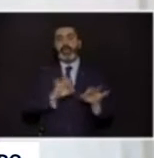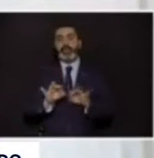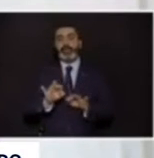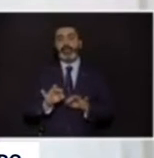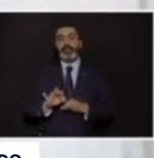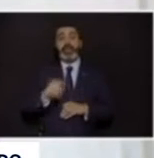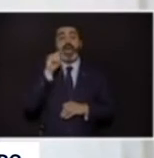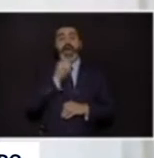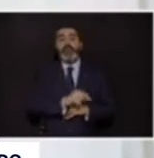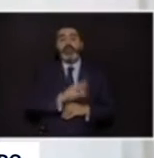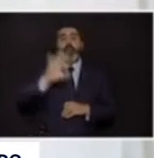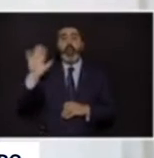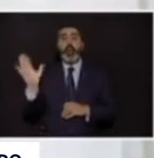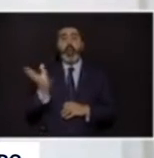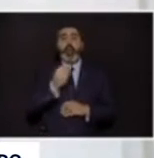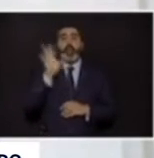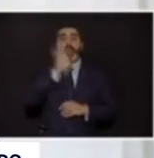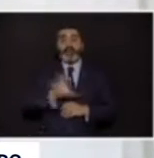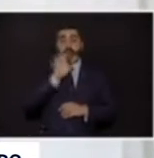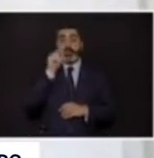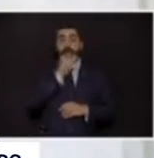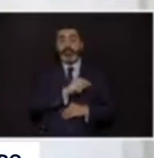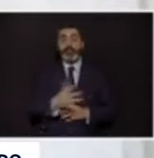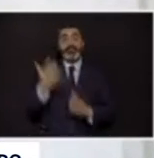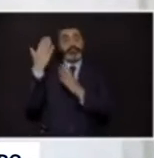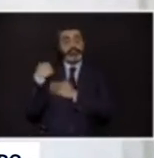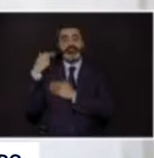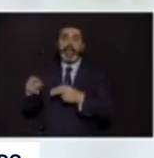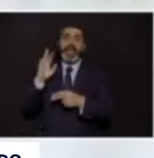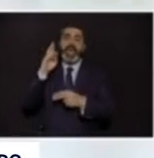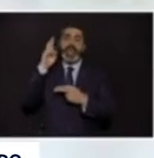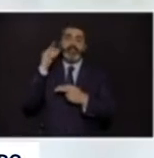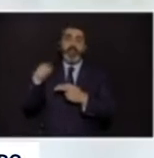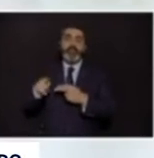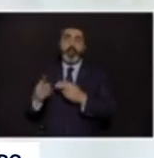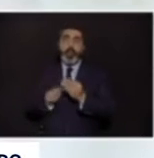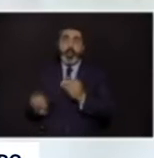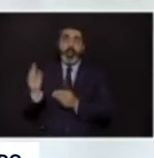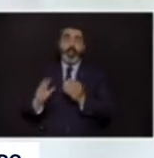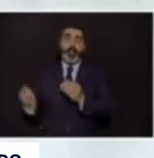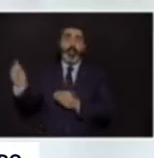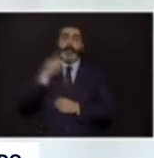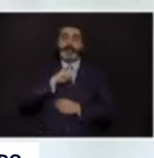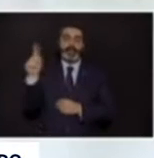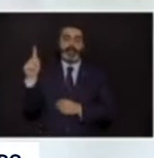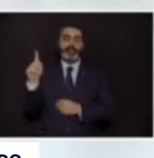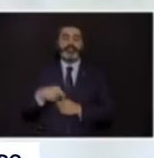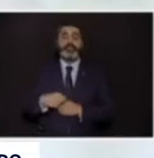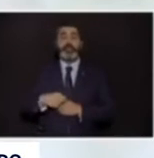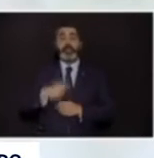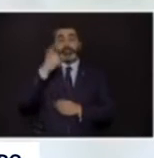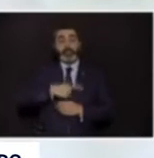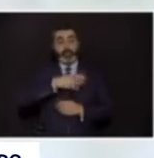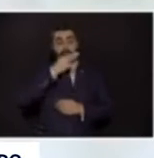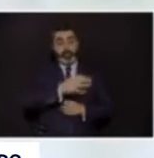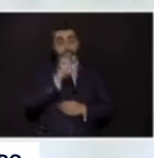οι θεσμοί και οι Έλληνες κάτοικοι υλοποιούν αυτή τη στιγμή. Θα ήθελα να ευχαριστήσω τον Κυριάκο που άλλαξε